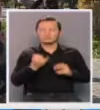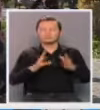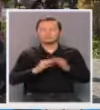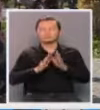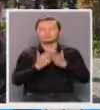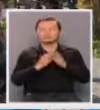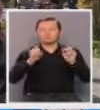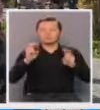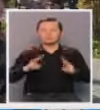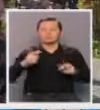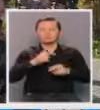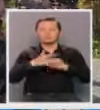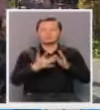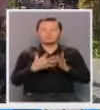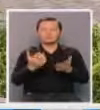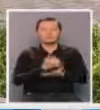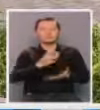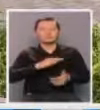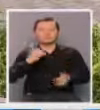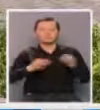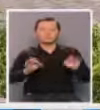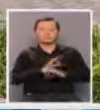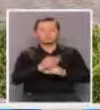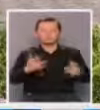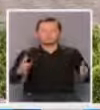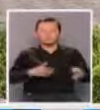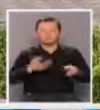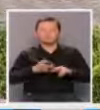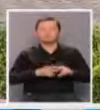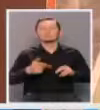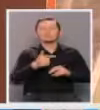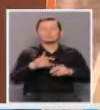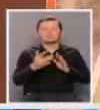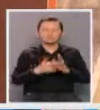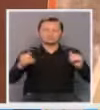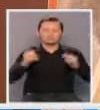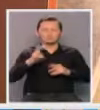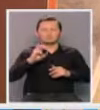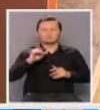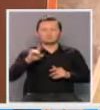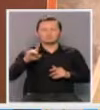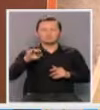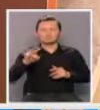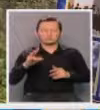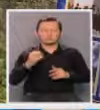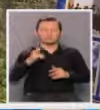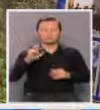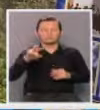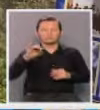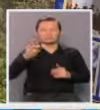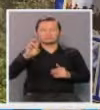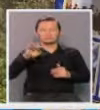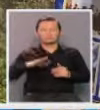оқырмандары атыраулықтарға жеңіс күніне арналған түрлі әндер орындады. Сондай-ақ атыраулықтар назарына Бауыржан Момышұлы, Немет Келімбетов пен